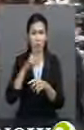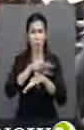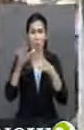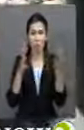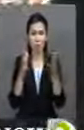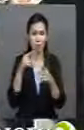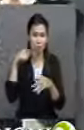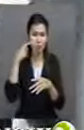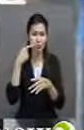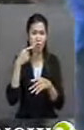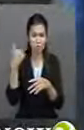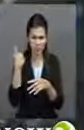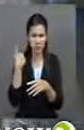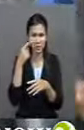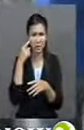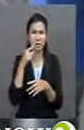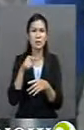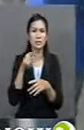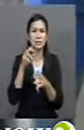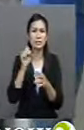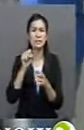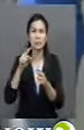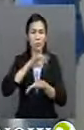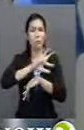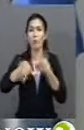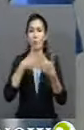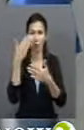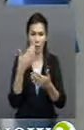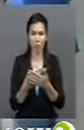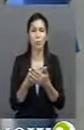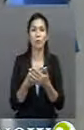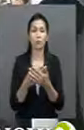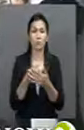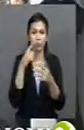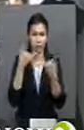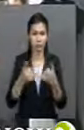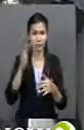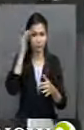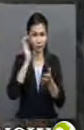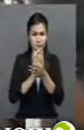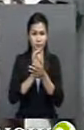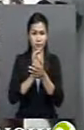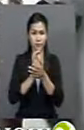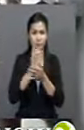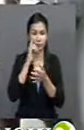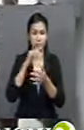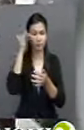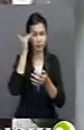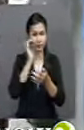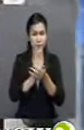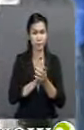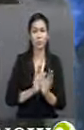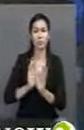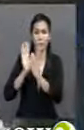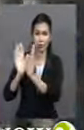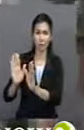ถึงนางสาวมีนาแสงสีนะครับทั้งหมดนะครับก็ถูกเจ้าที่นำตัวมาขออำนาจศาลทหารฝากขัง